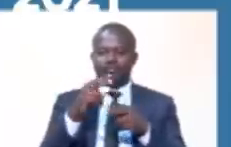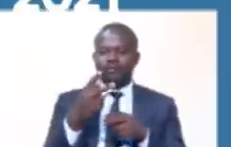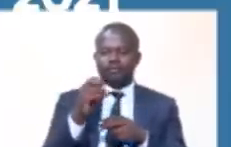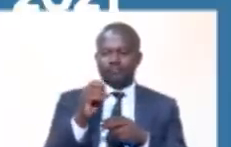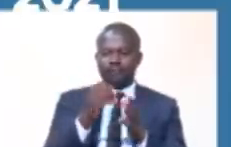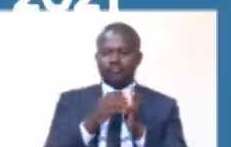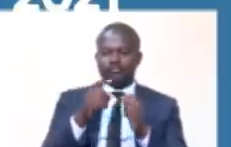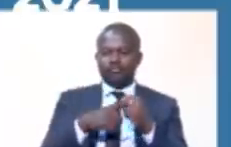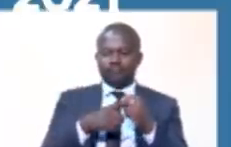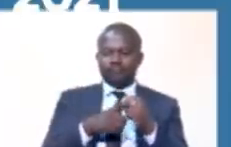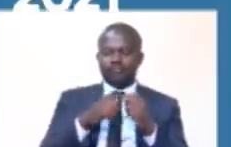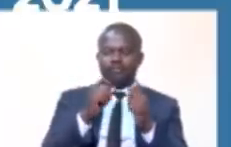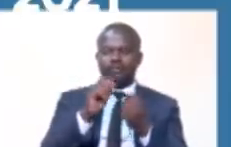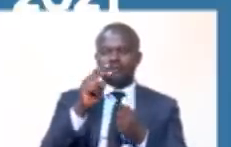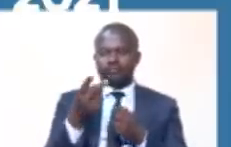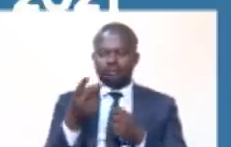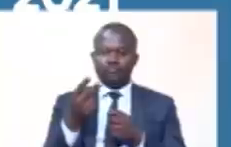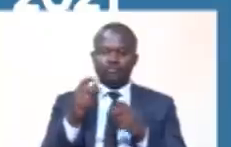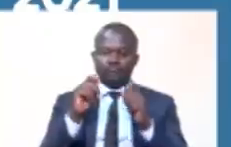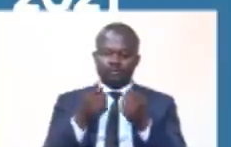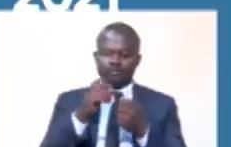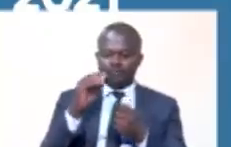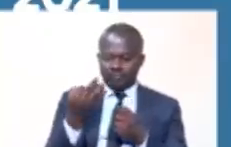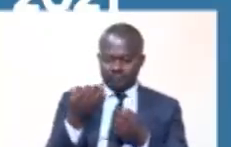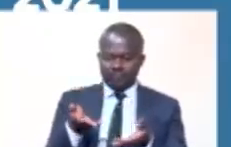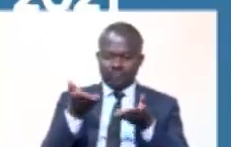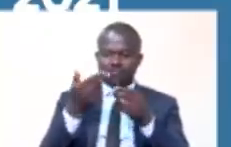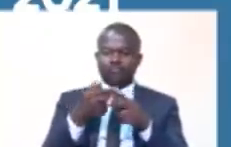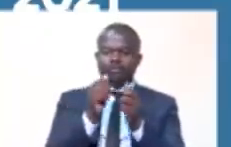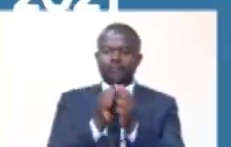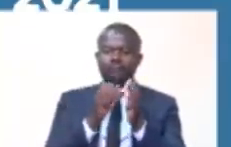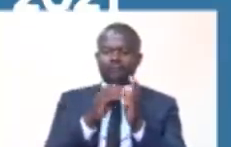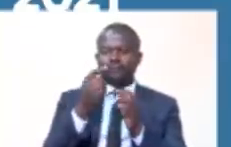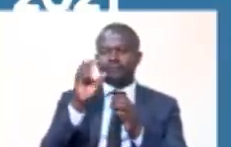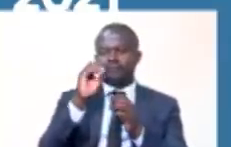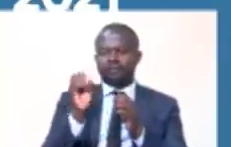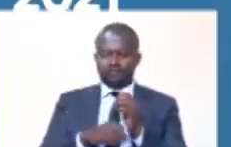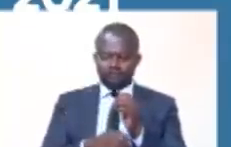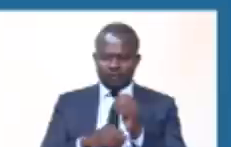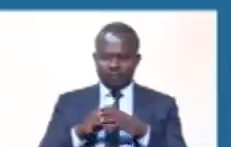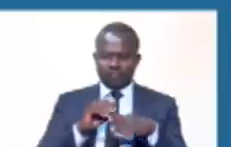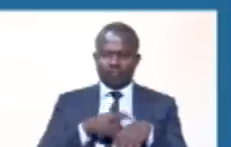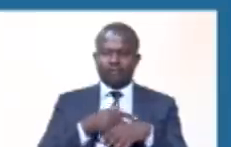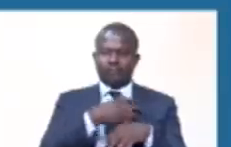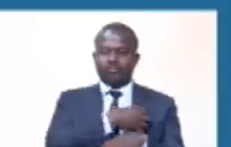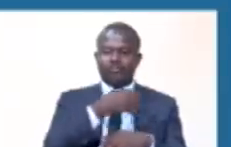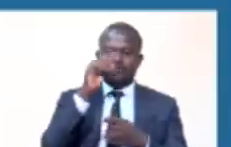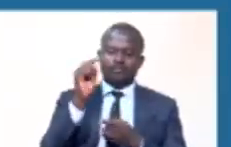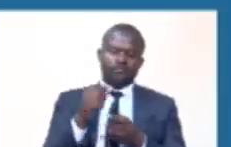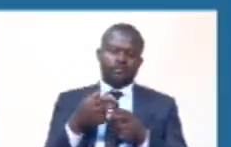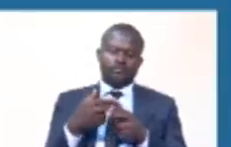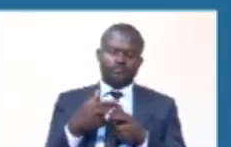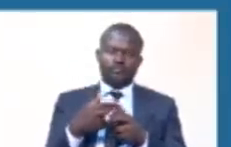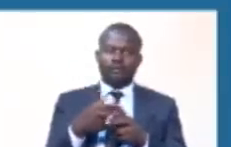20.6% mu gihembwe cya kabiri, naho gihembwe cya gatatu buzamuka ku kigero cy'11.1%. Ni mu gihe ubukungu bwari bwagabanutse ku